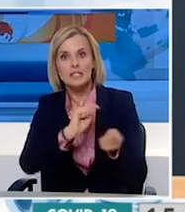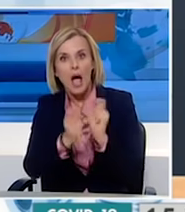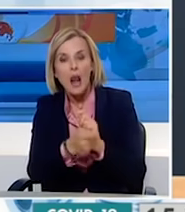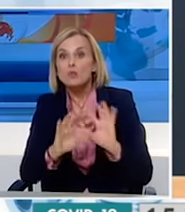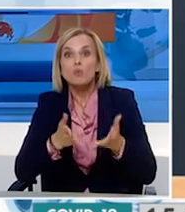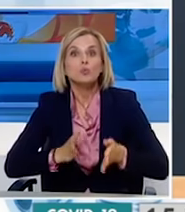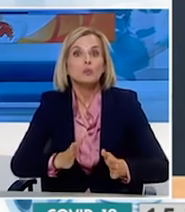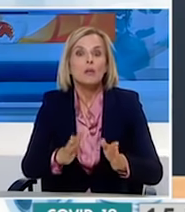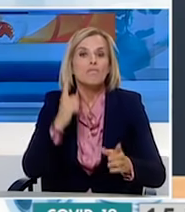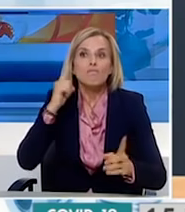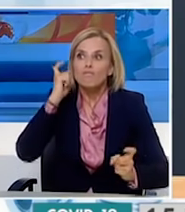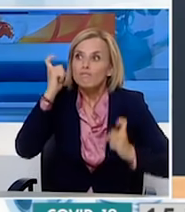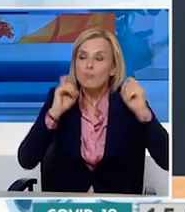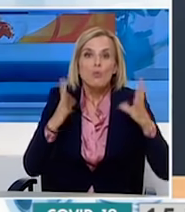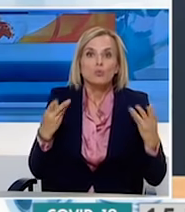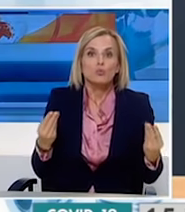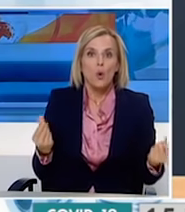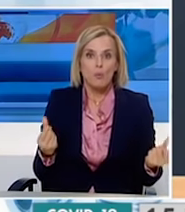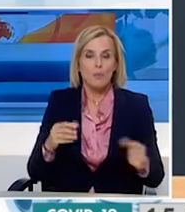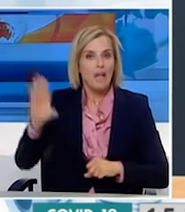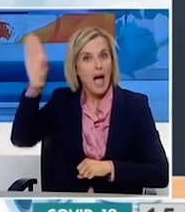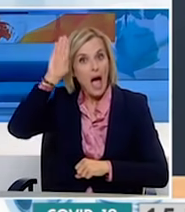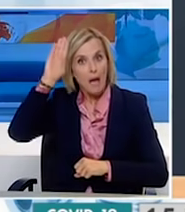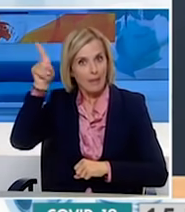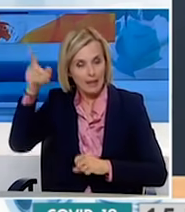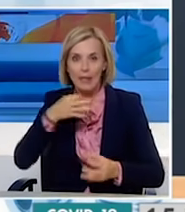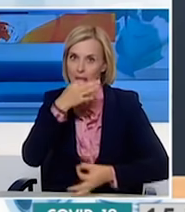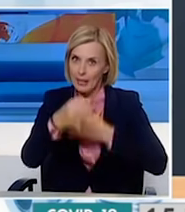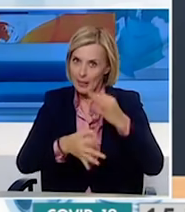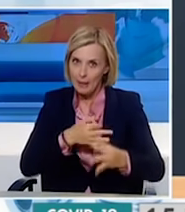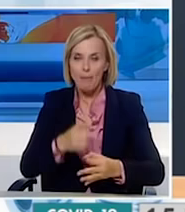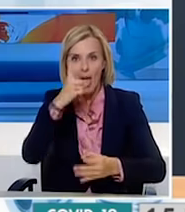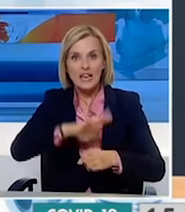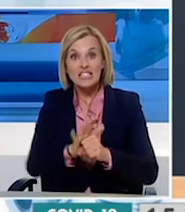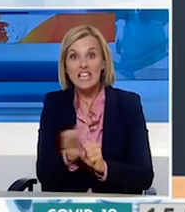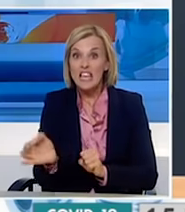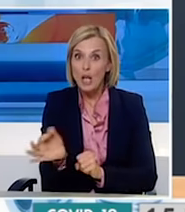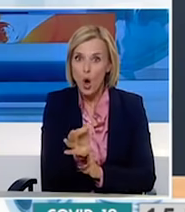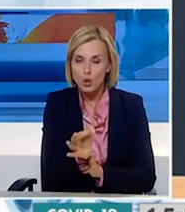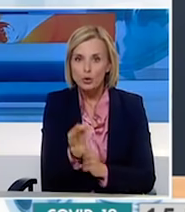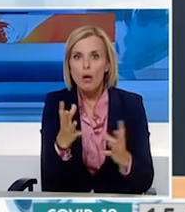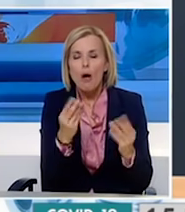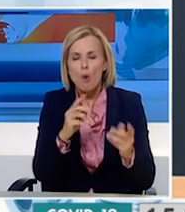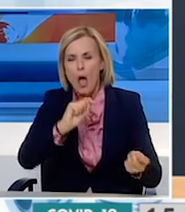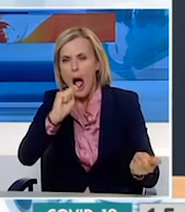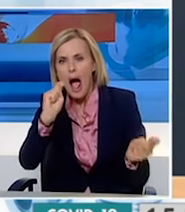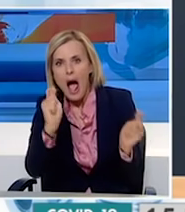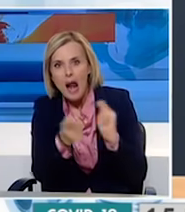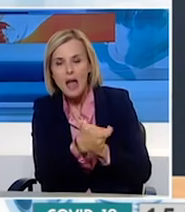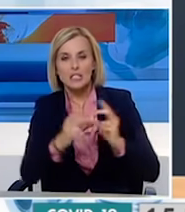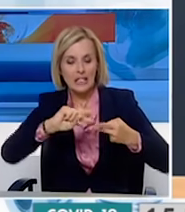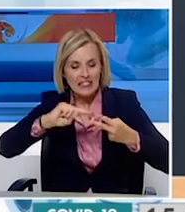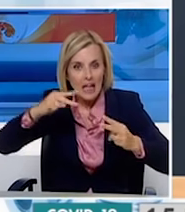μικροαλλαγές. Σε μια αναφορά από τις Ηνωμένες Πολιτείες, ένας τέλεχος έδειξε για πρώτη φορά μεγάλη για τον ιό απώλεια υλικού σε σημαντική περιοχή του